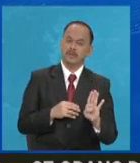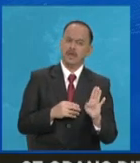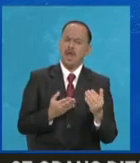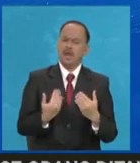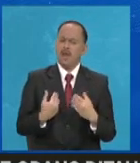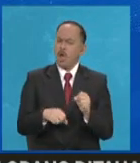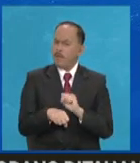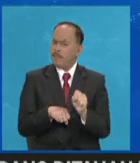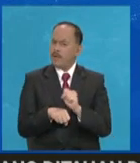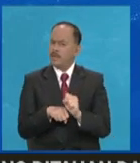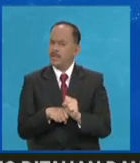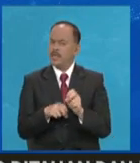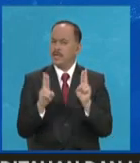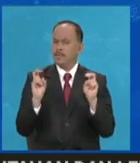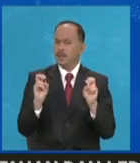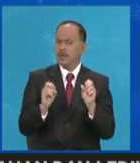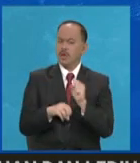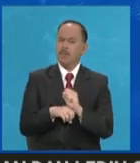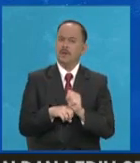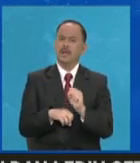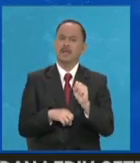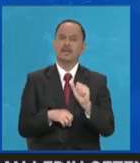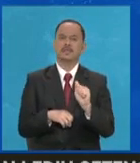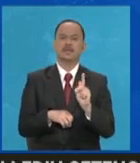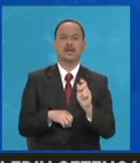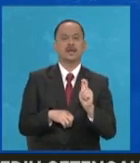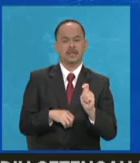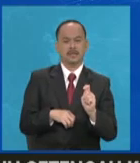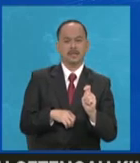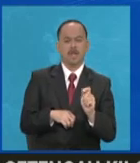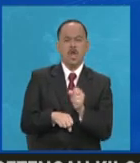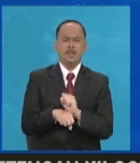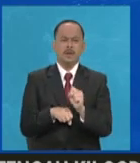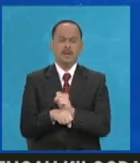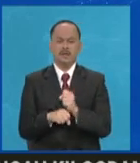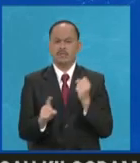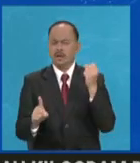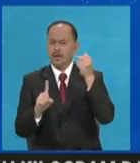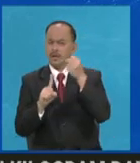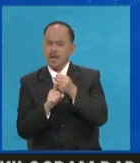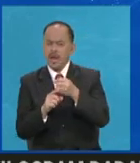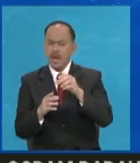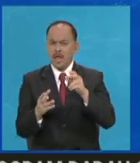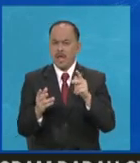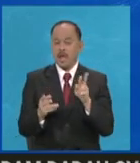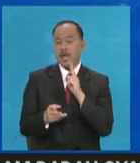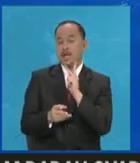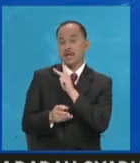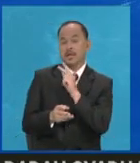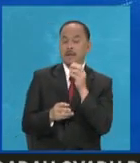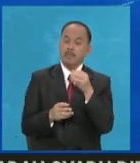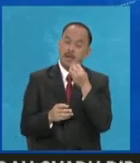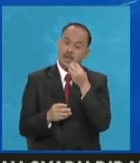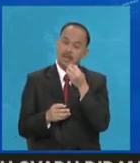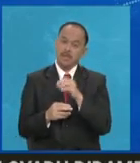beberapa operasi yang diberi nama operasi zakat operasi berkenaan menyasarkan kedai makan dan minuman di